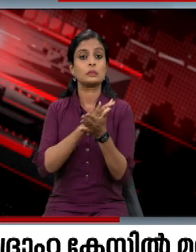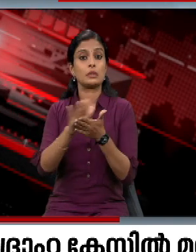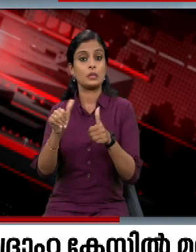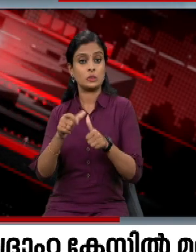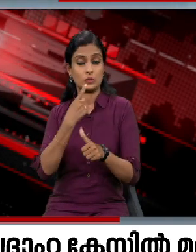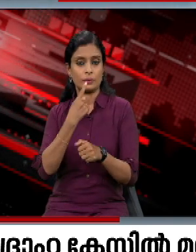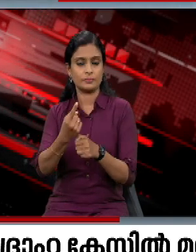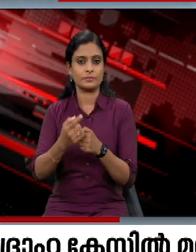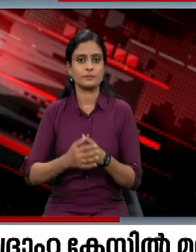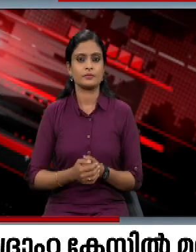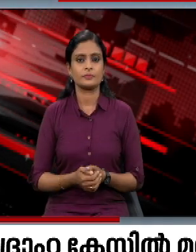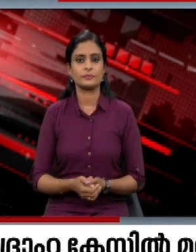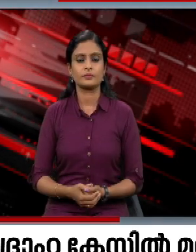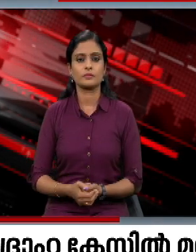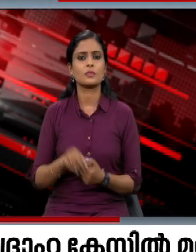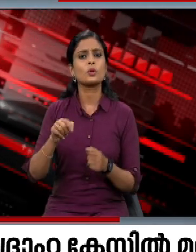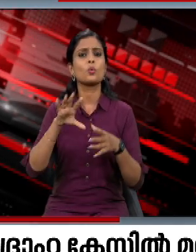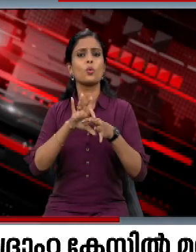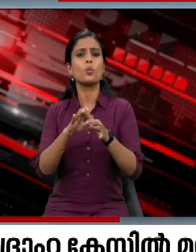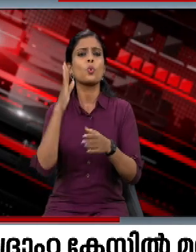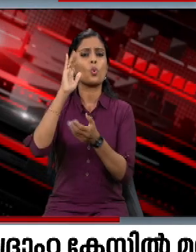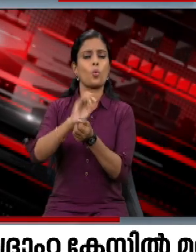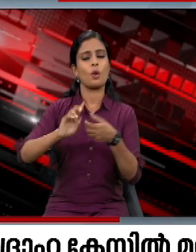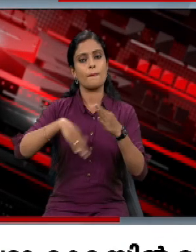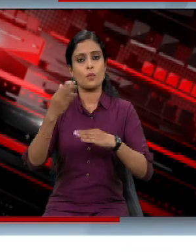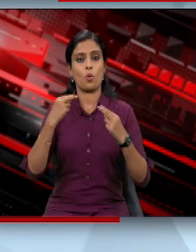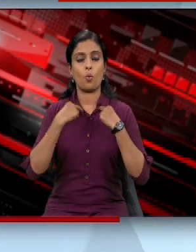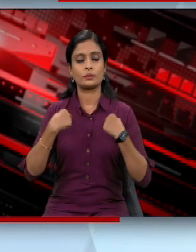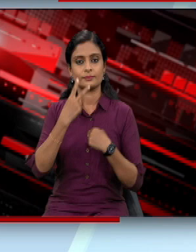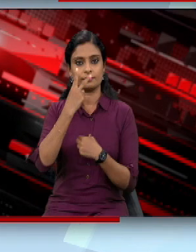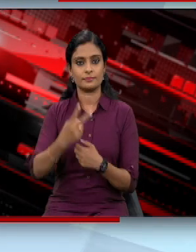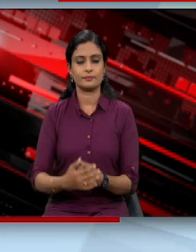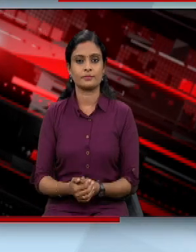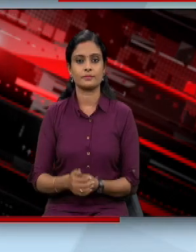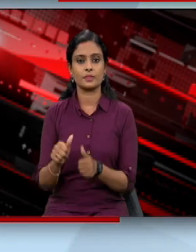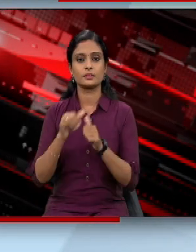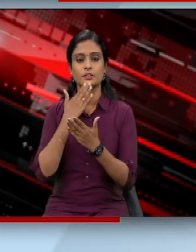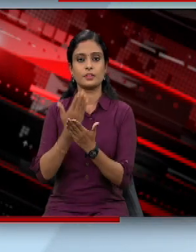സത്യവാങ്മൂലത്തിൽ പറയുന്നത്. കേസ് പിന്നീട് കോടതി പരിഗണിക്കും. രജനി, ശരി ഷിജു.